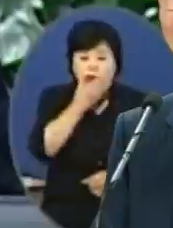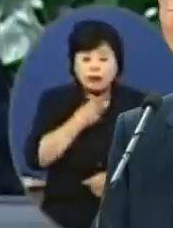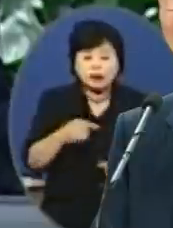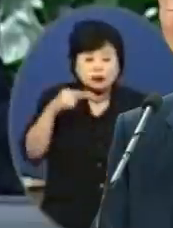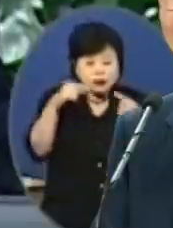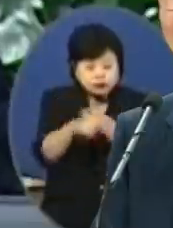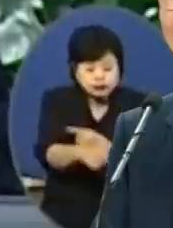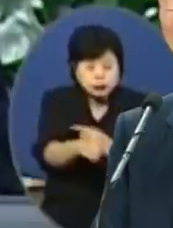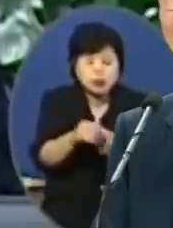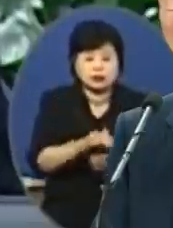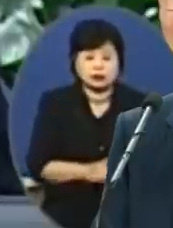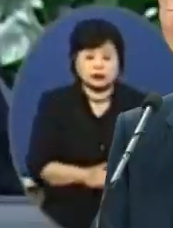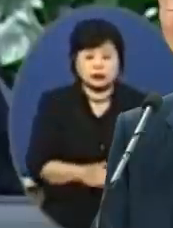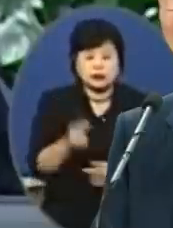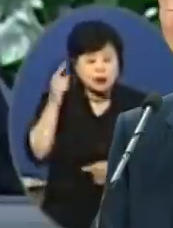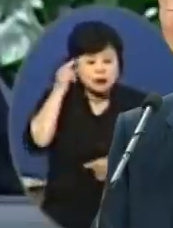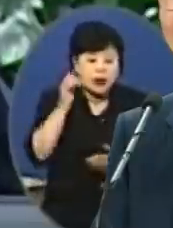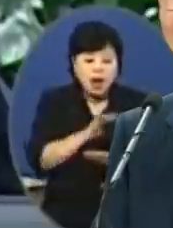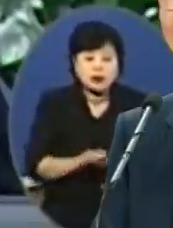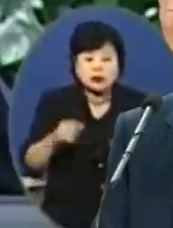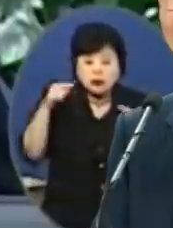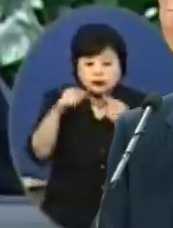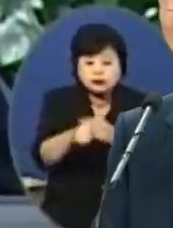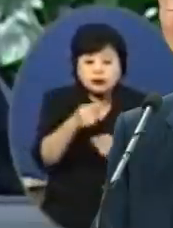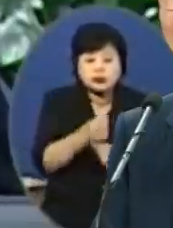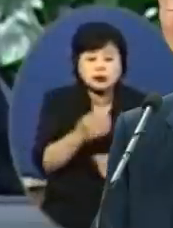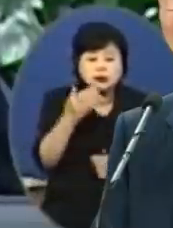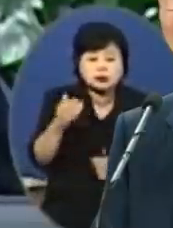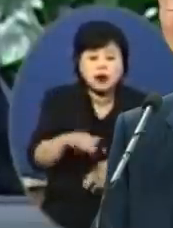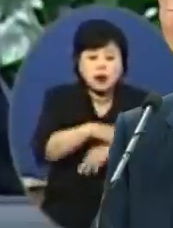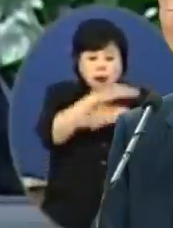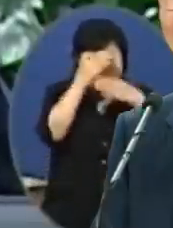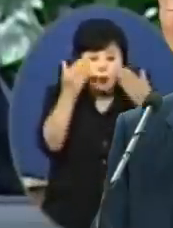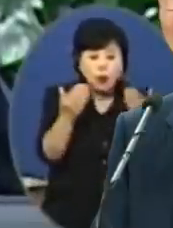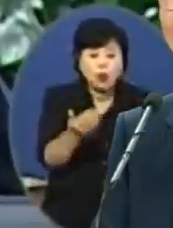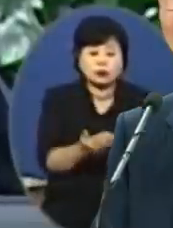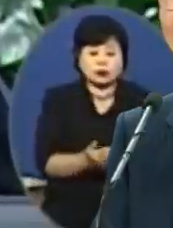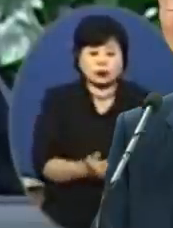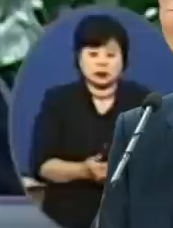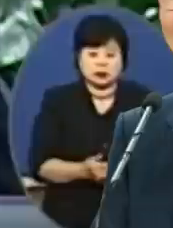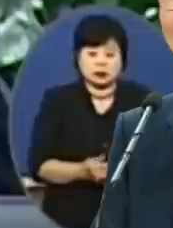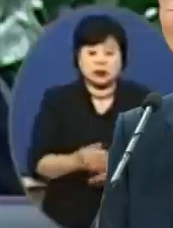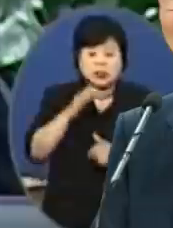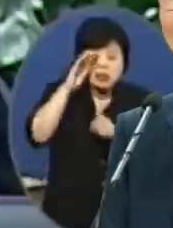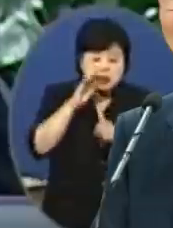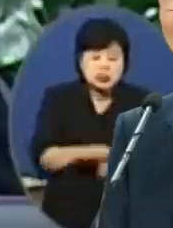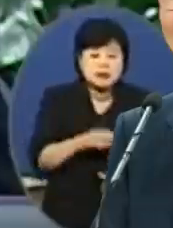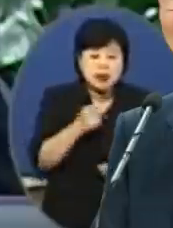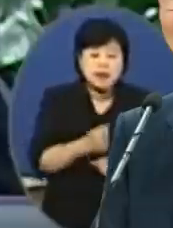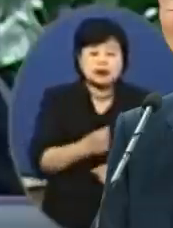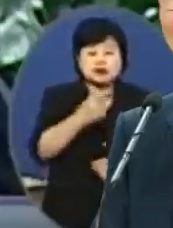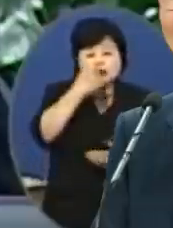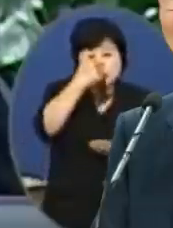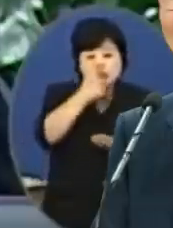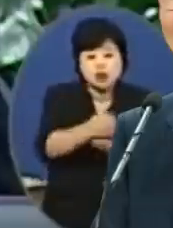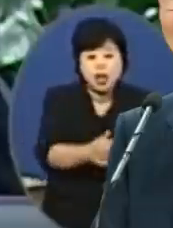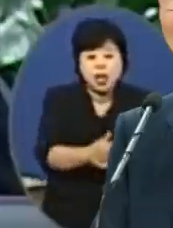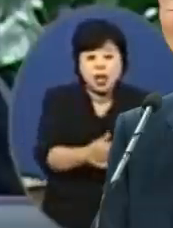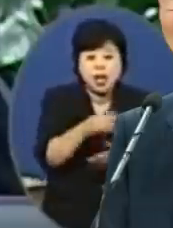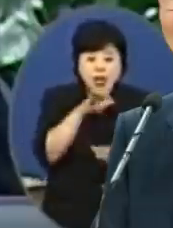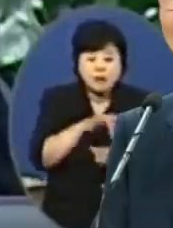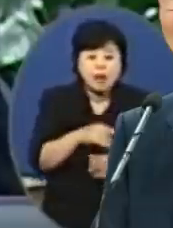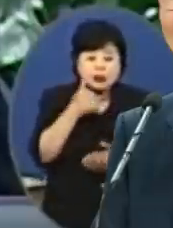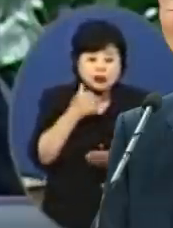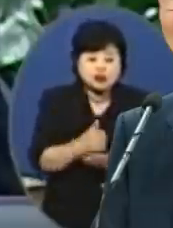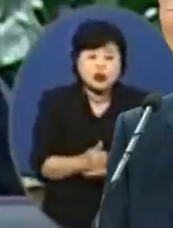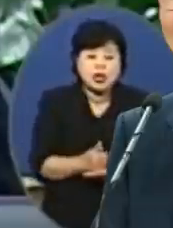행복에서 빗나가게 만들고 평안에서 빗나가게 만들고 모든 것 다 실패하게 만드는 것이 죄라는 것입니다. 마귀는